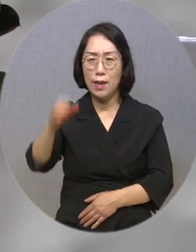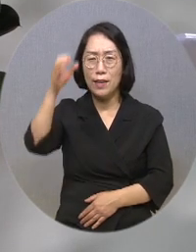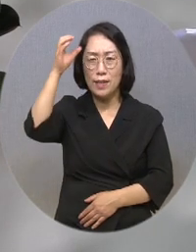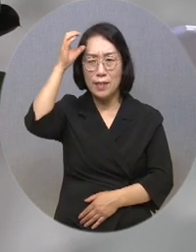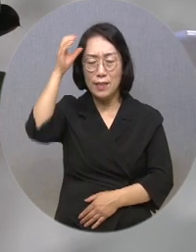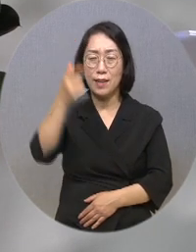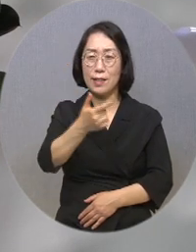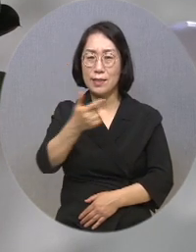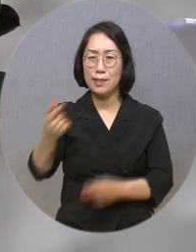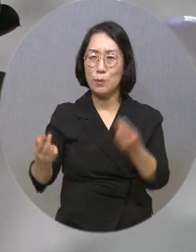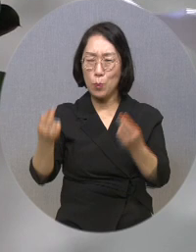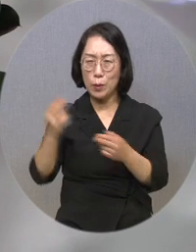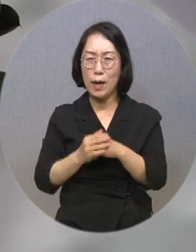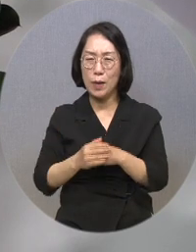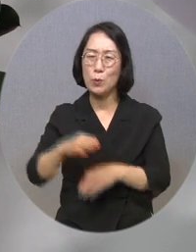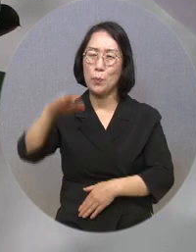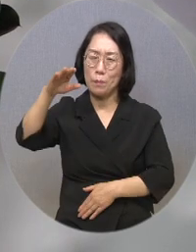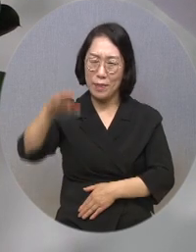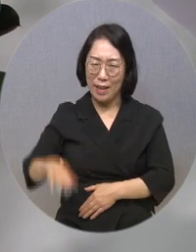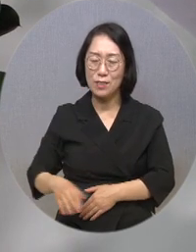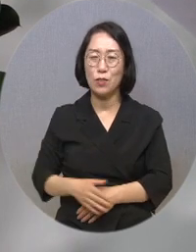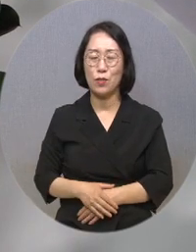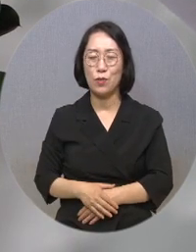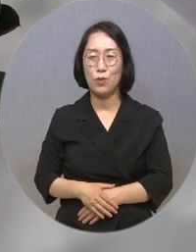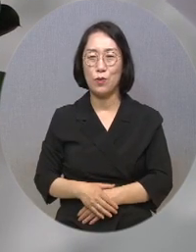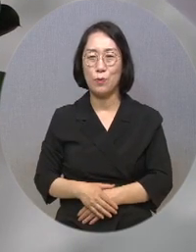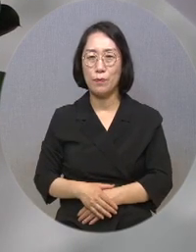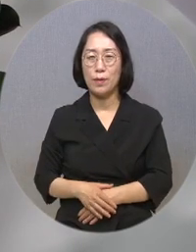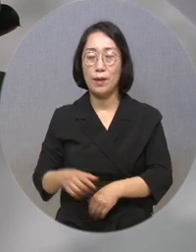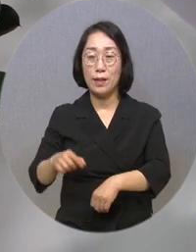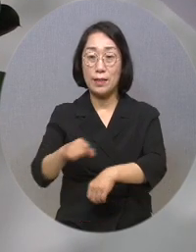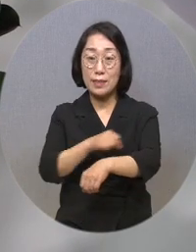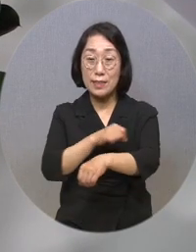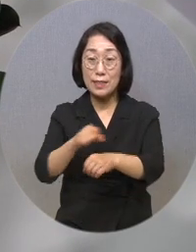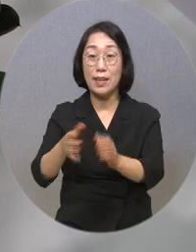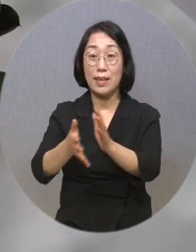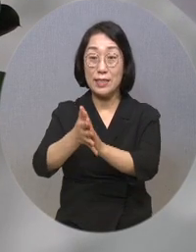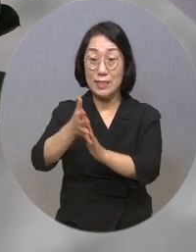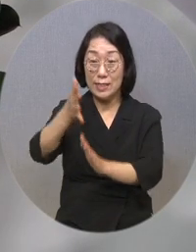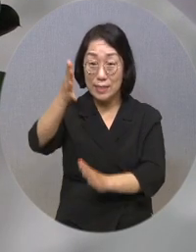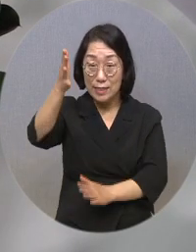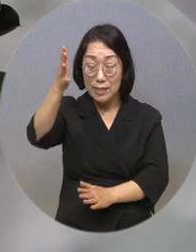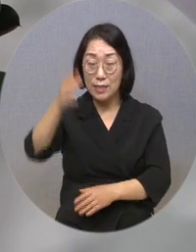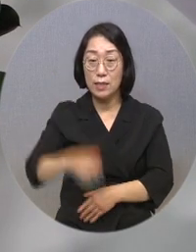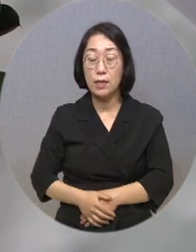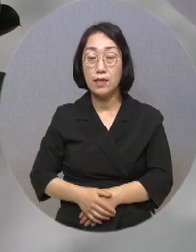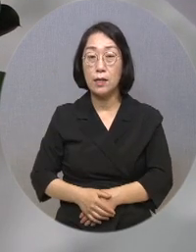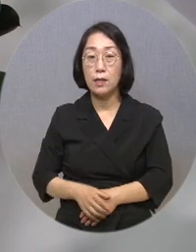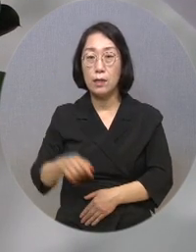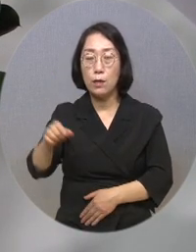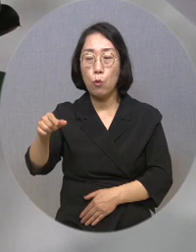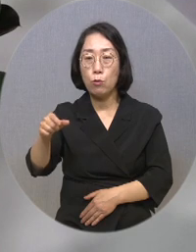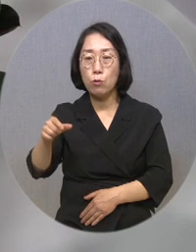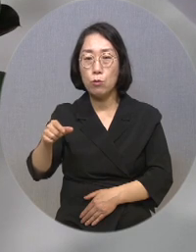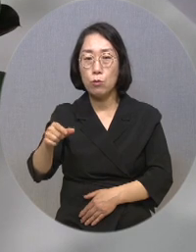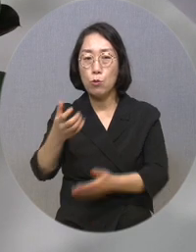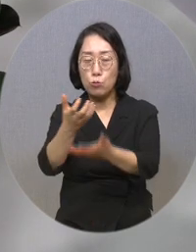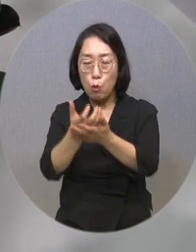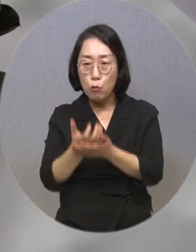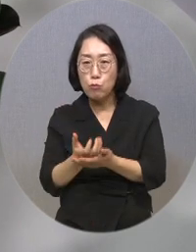성과는 얻지 못했습니다. 특히 특례시가 됐지만 특례시라는 명칭을 서류상에 쓸 수가 없을